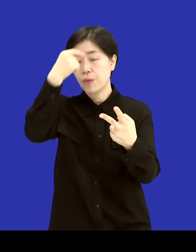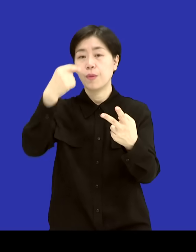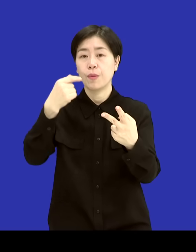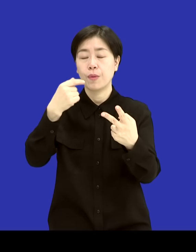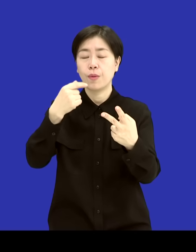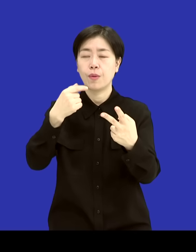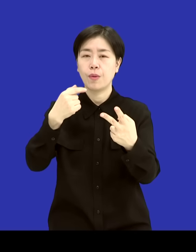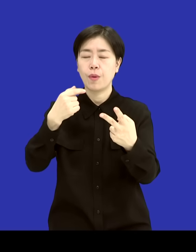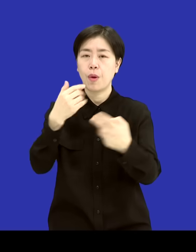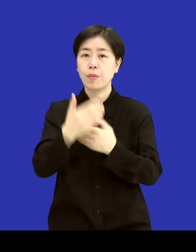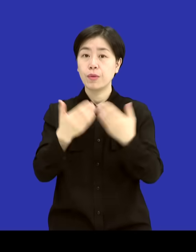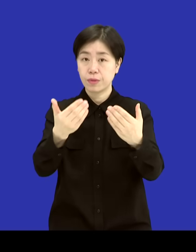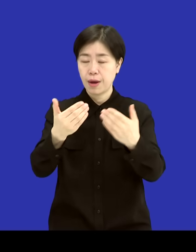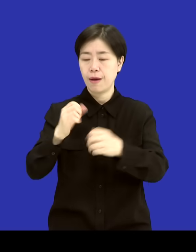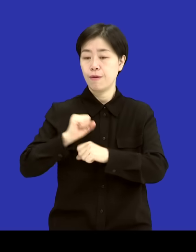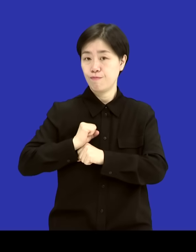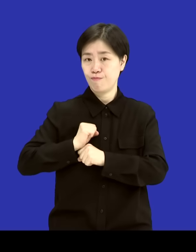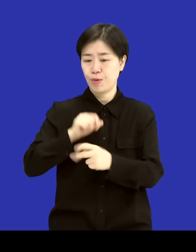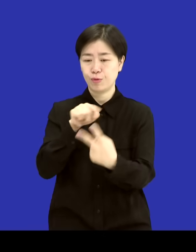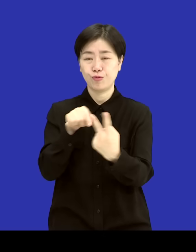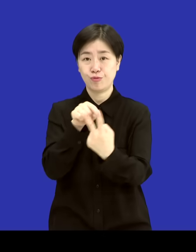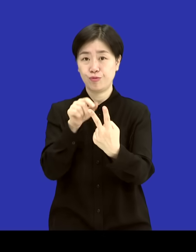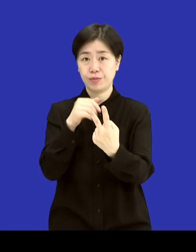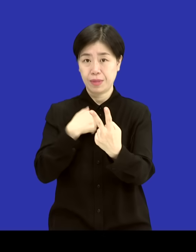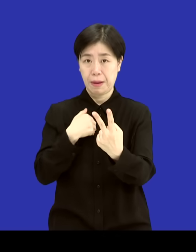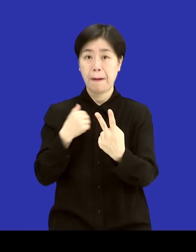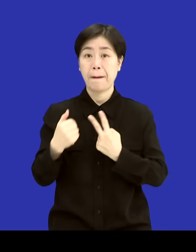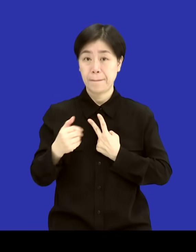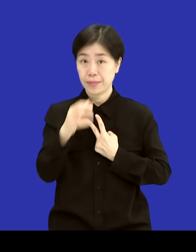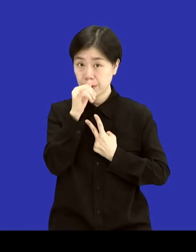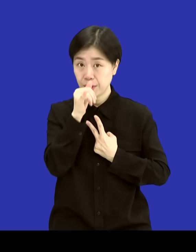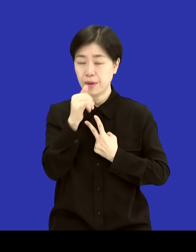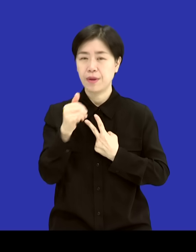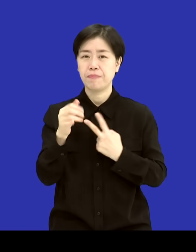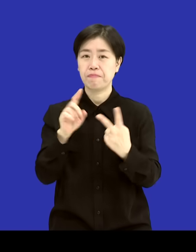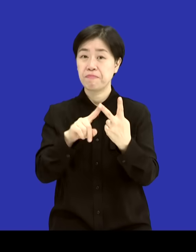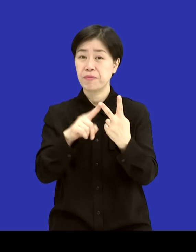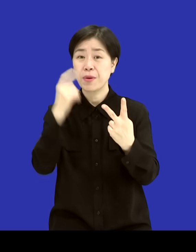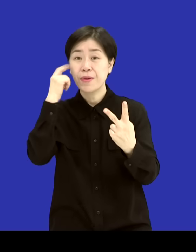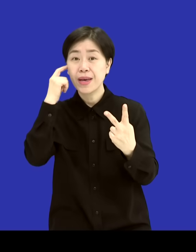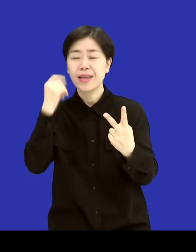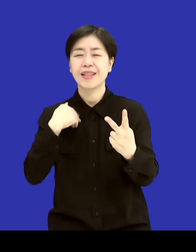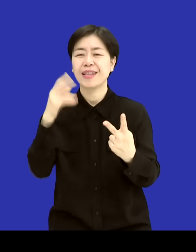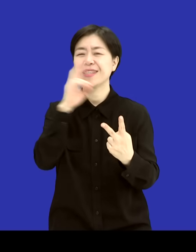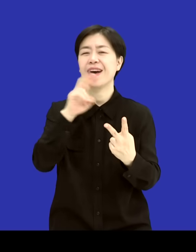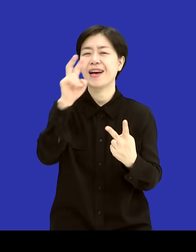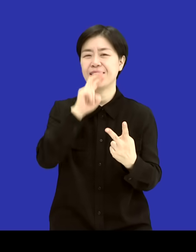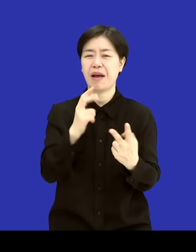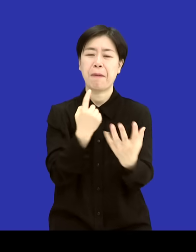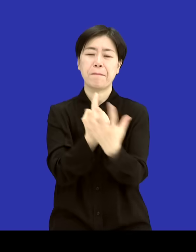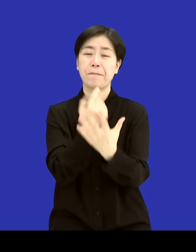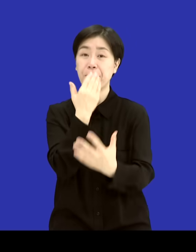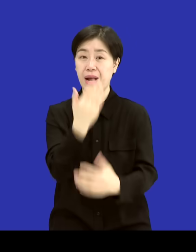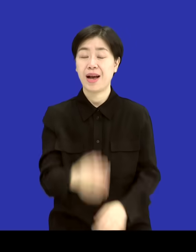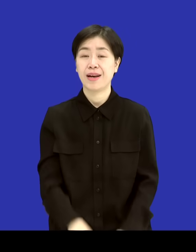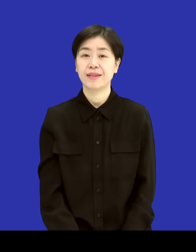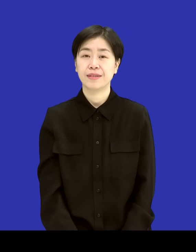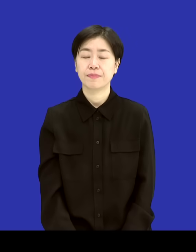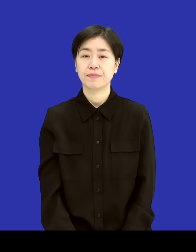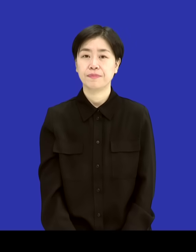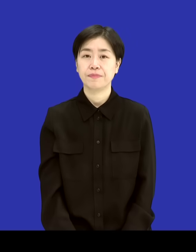같이 하고 그리고 이제 군종병을 하면 이제 차양팀을 할 수 있으니까 예. 군대 그 군인교회에서